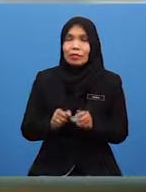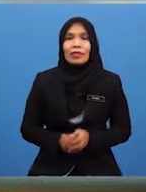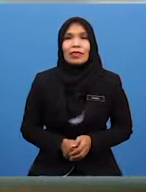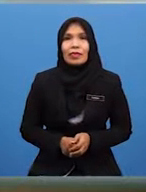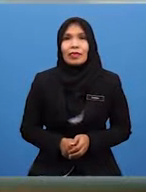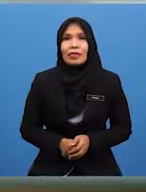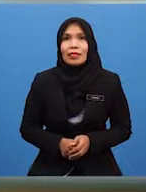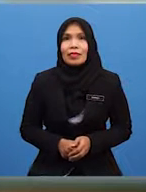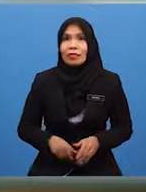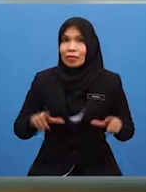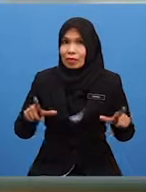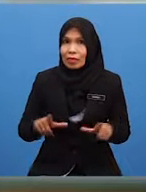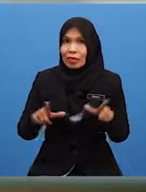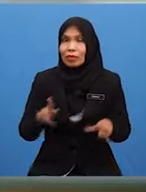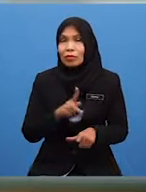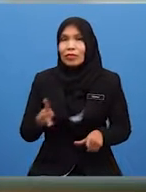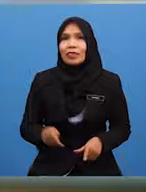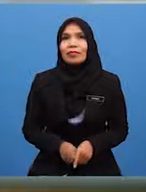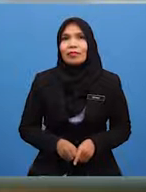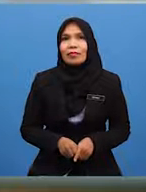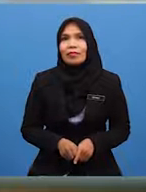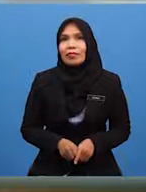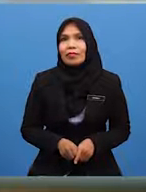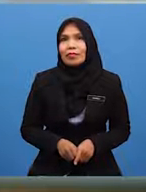melakukan senaman motor halus.